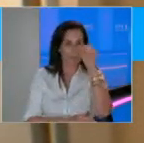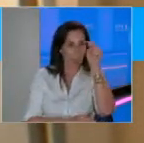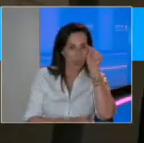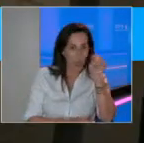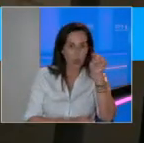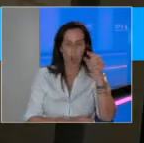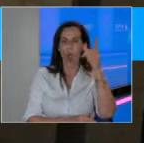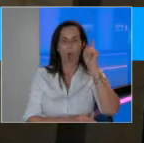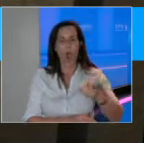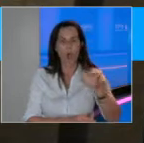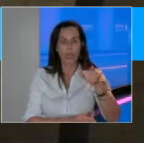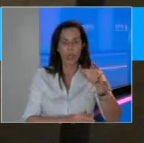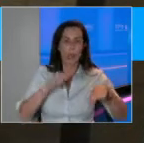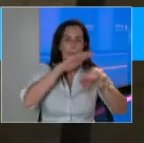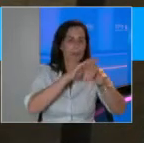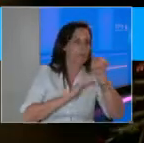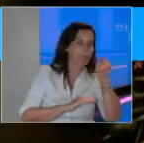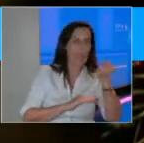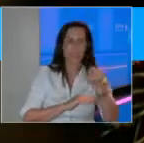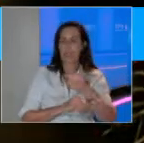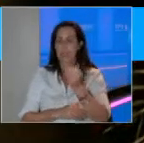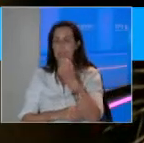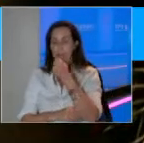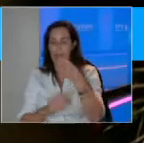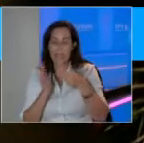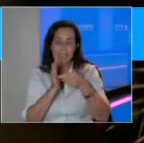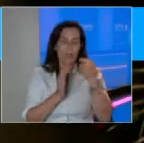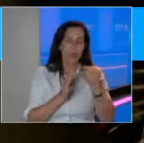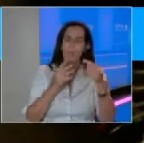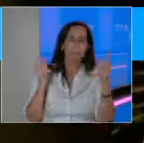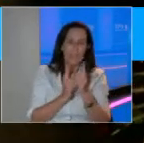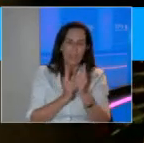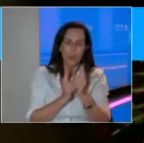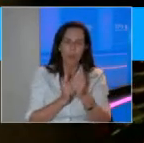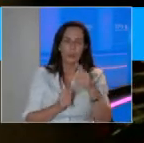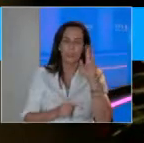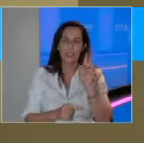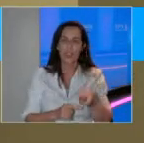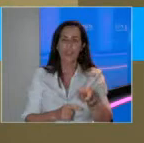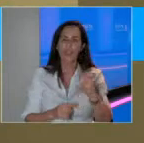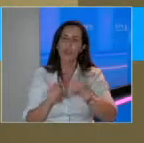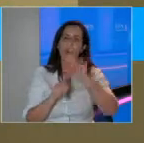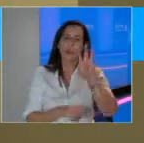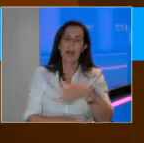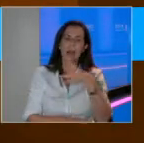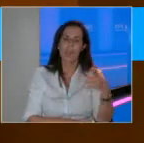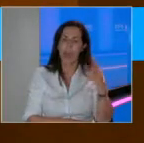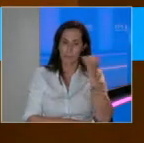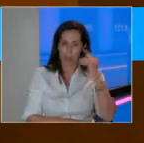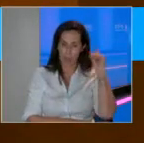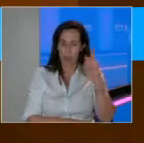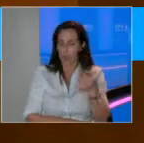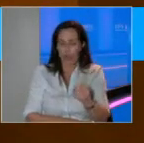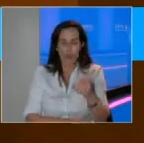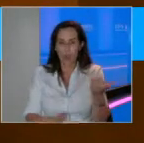כזאת, העונש המקסימלי הוא כזה, ואם הנסיבות הם כאלה. בקיצור, יש איזושהי טבלה, והשופט אין